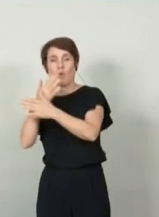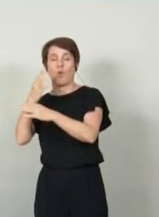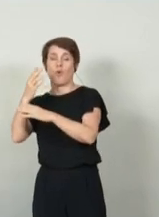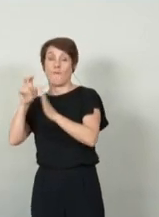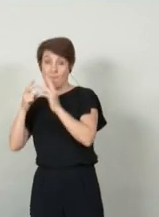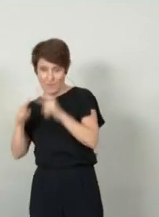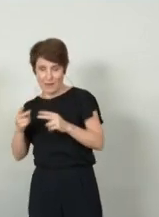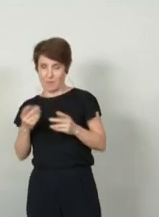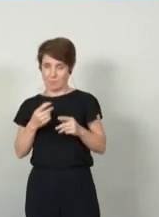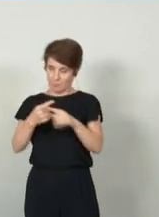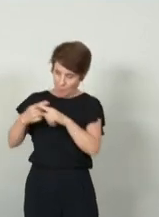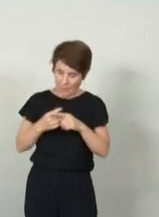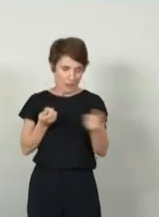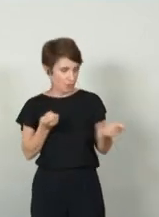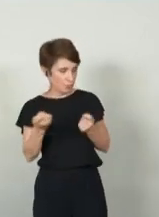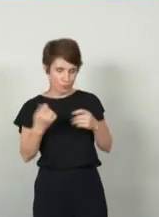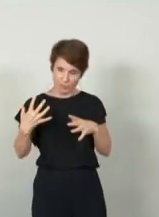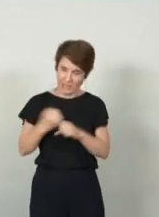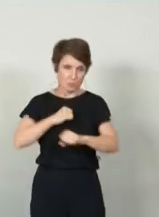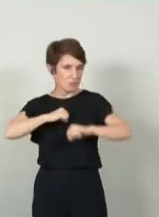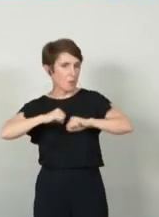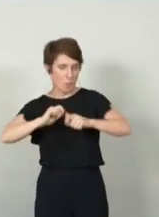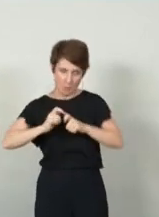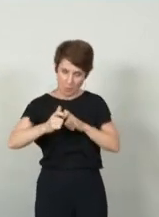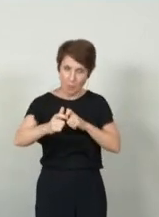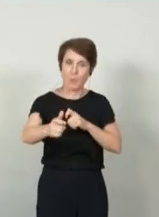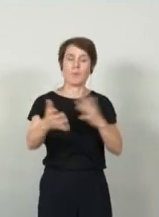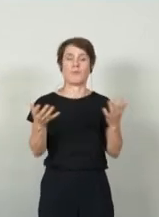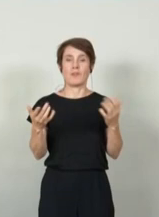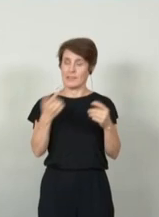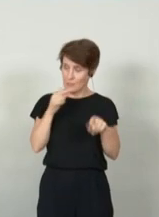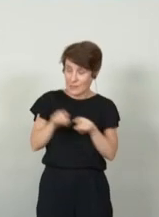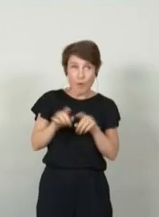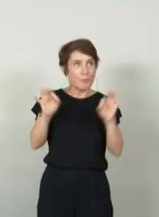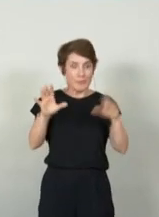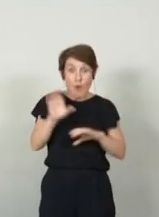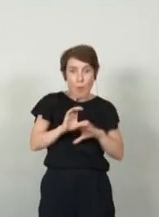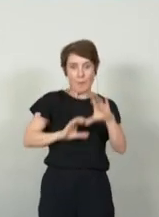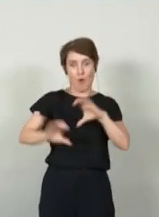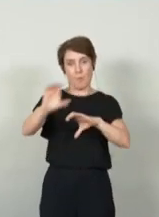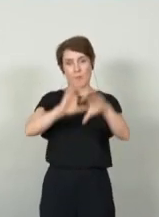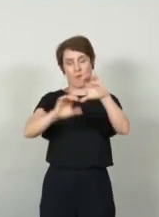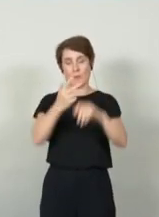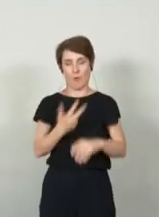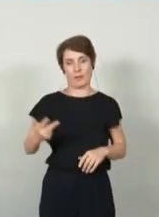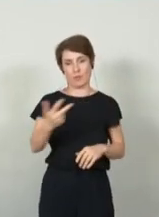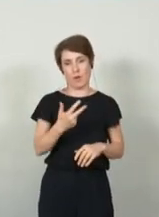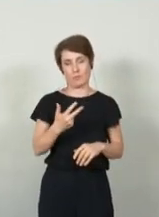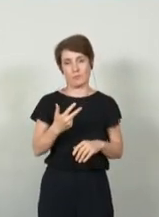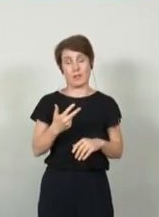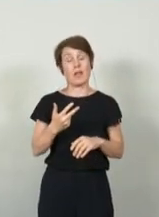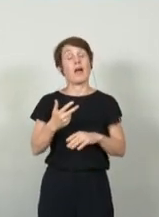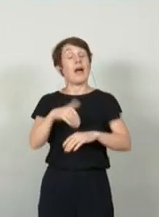services et des actions de porter finalement les politiques de transition complémentaire à l'échelle de nos territoires une agence qui